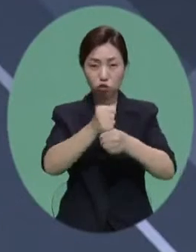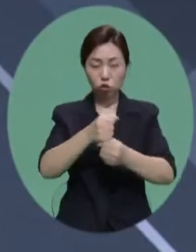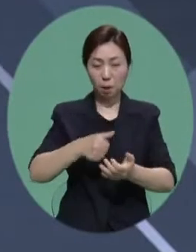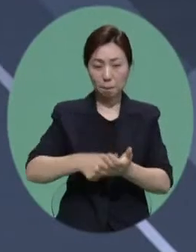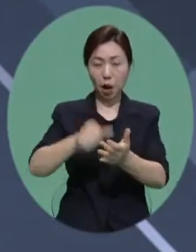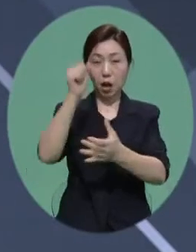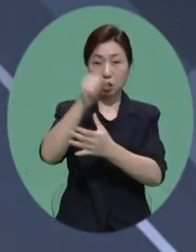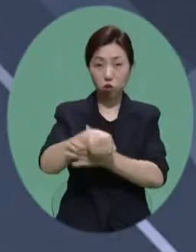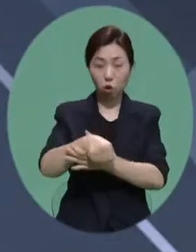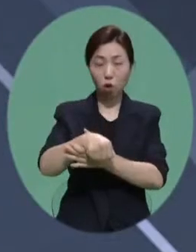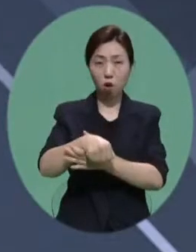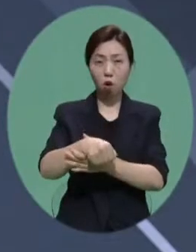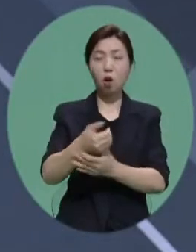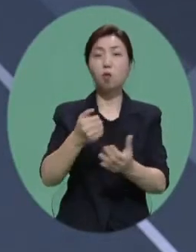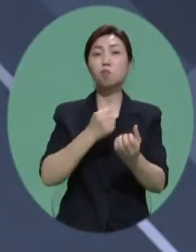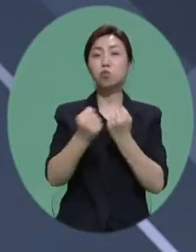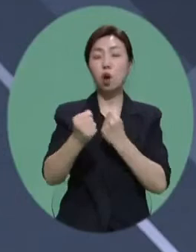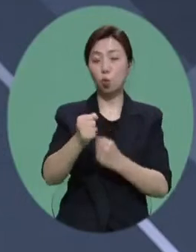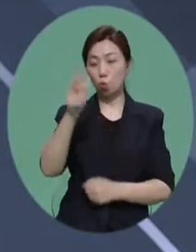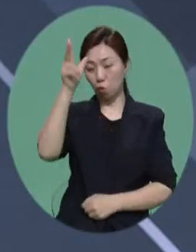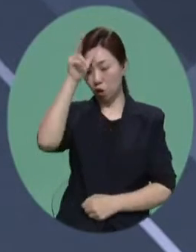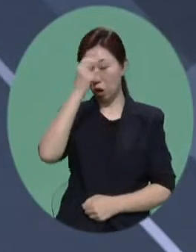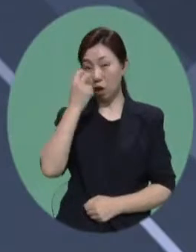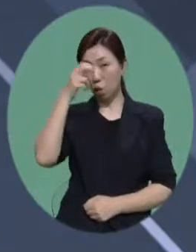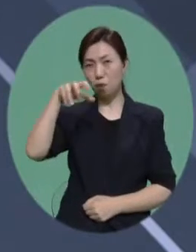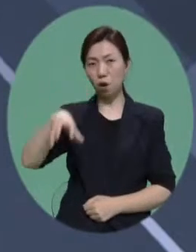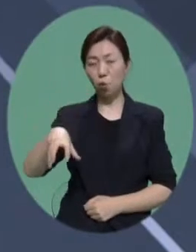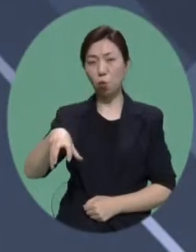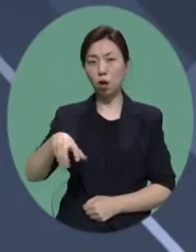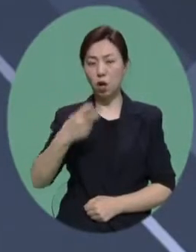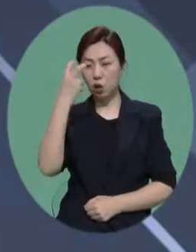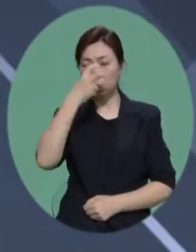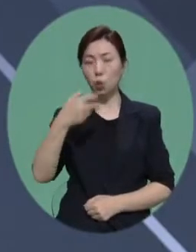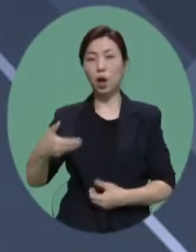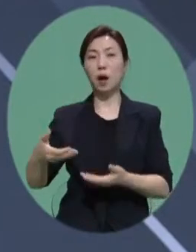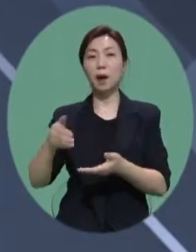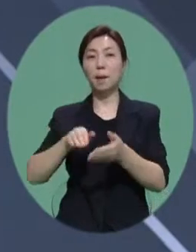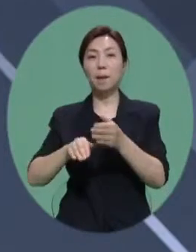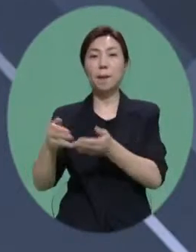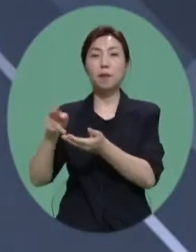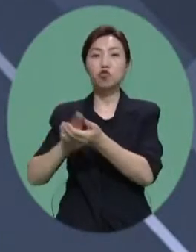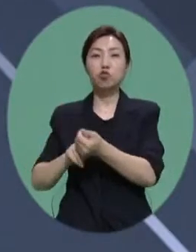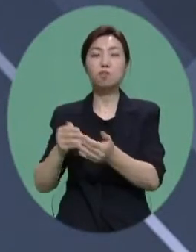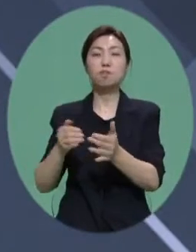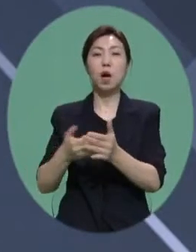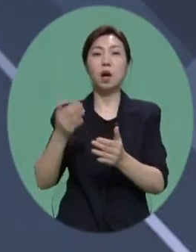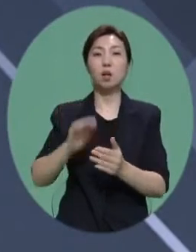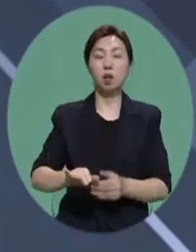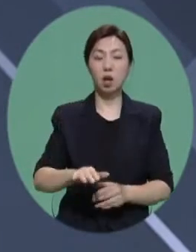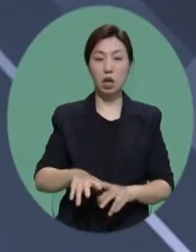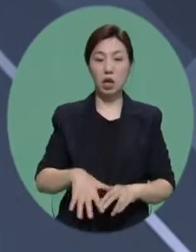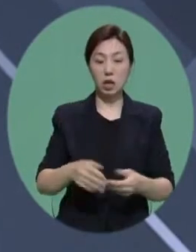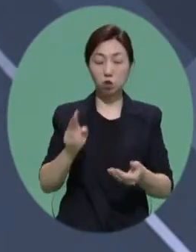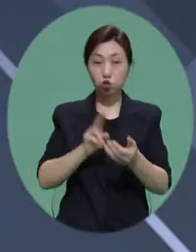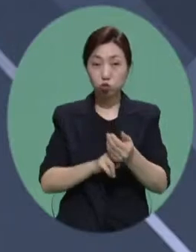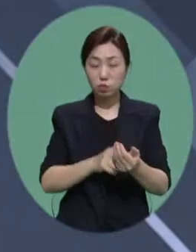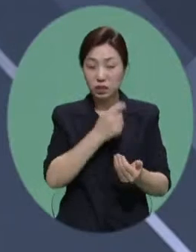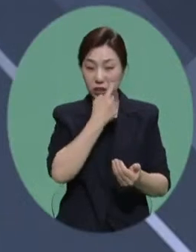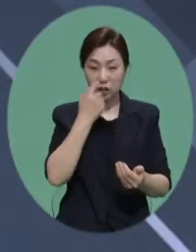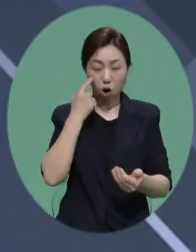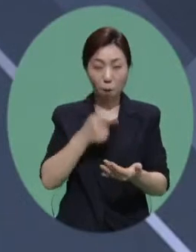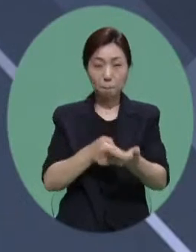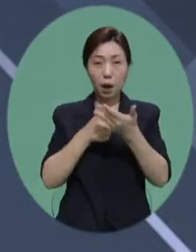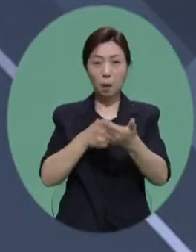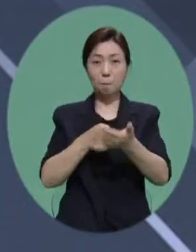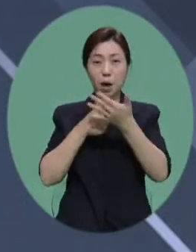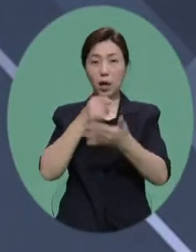지금이 수사를 덮었습니다 하지만 이 덮은 증거들이 계속 지금 드러나고 있습니다 그 사업